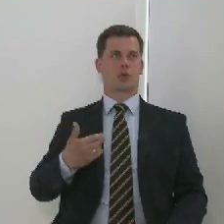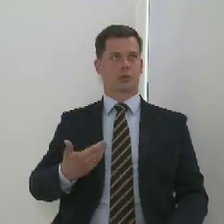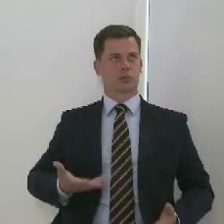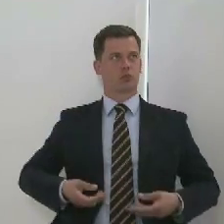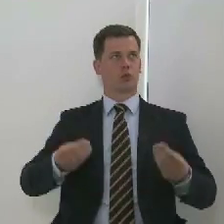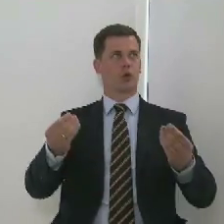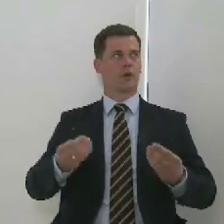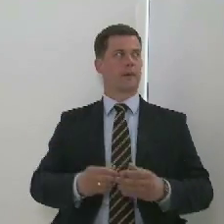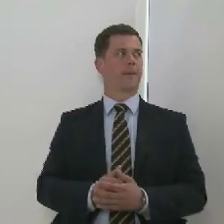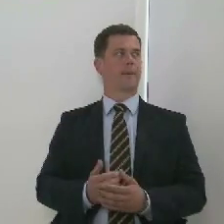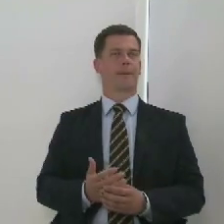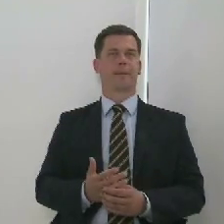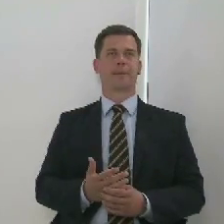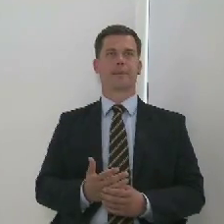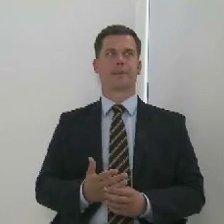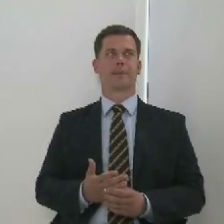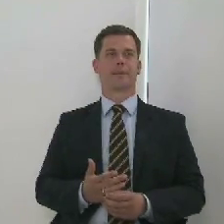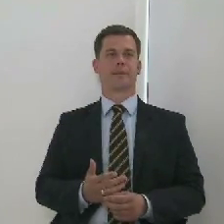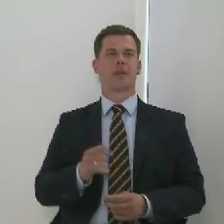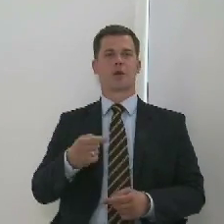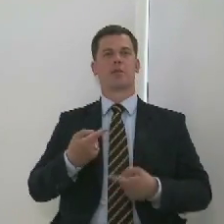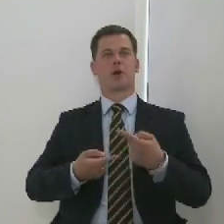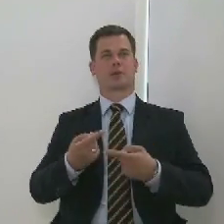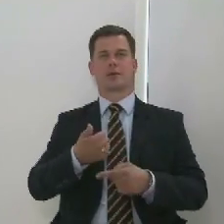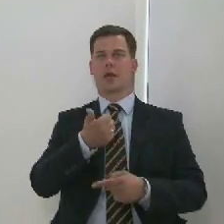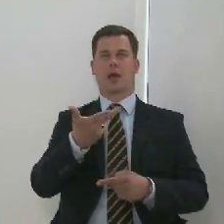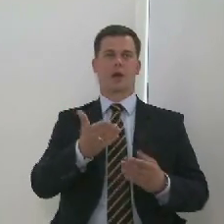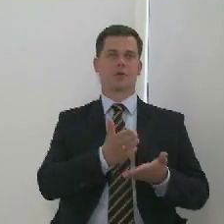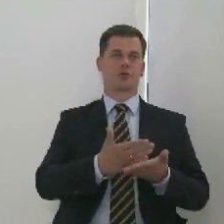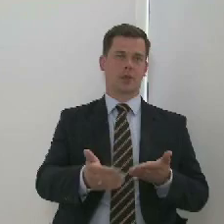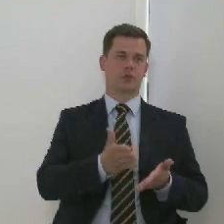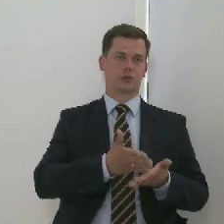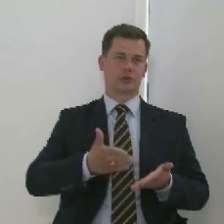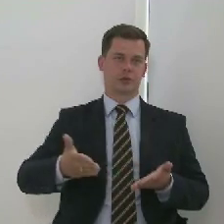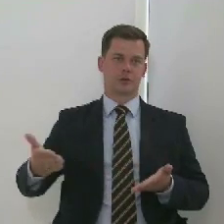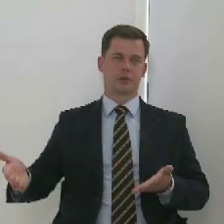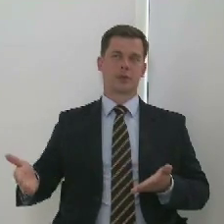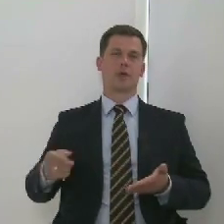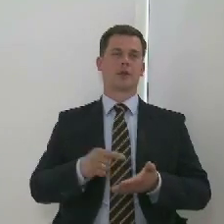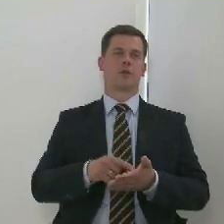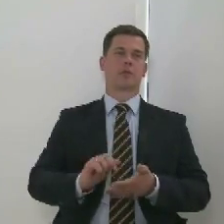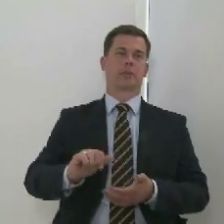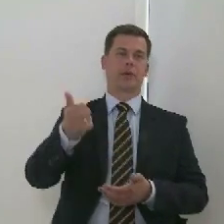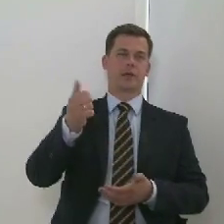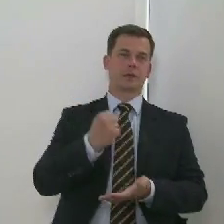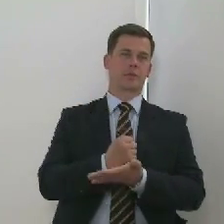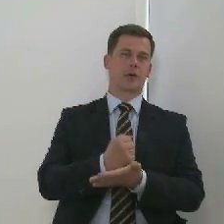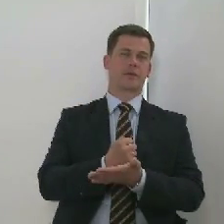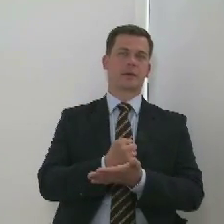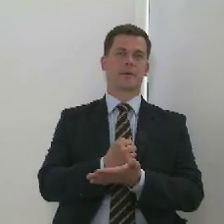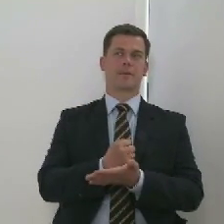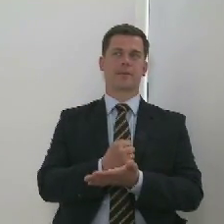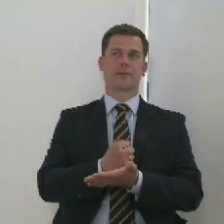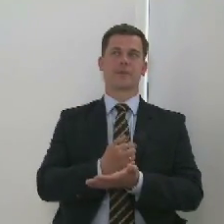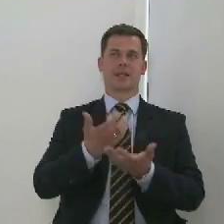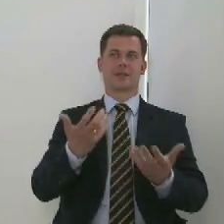odżywczą, czyli zwiększyć skład proteinowy. Proces jest kilkustopniowy. Zaczynamy od tego, żeby najpierw z tej pozostałości, która